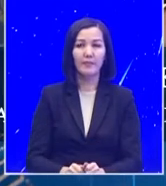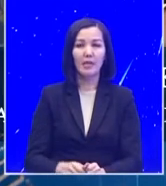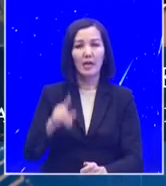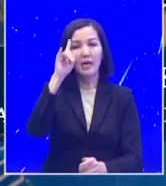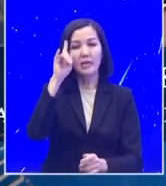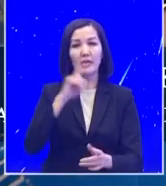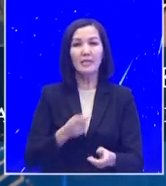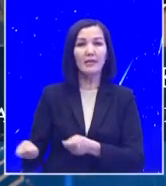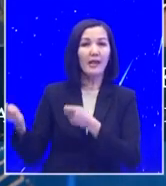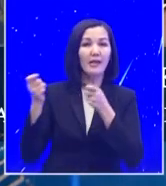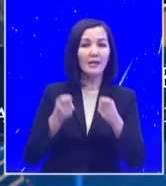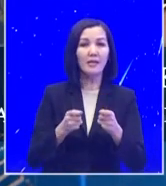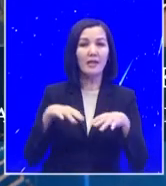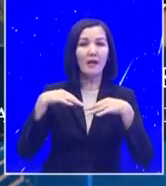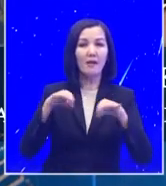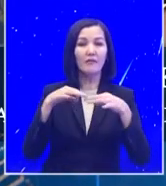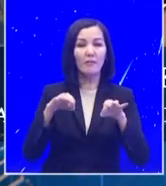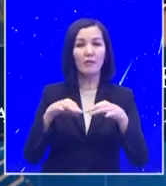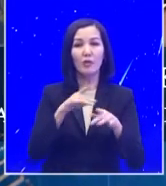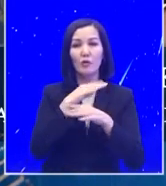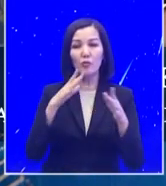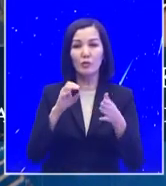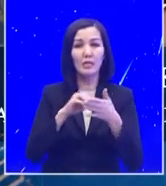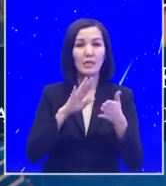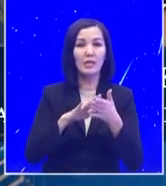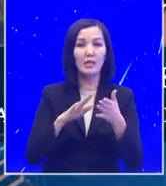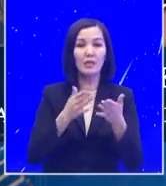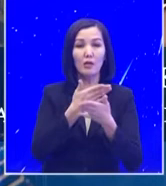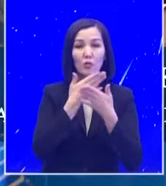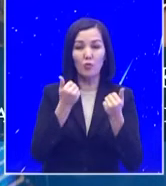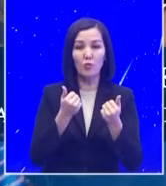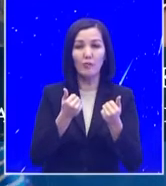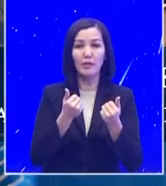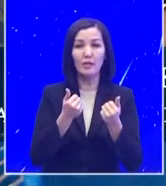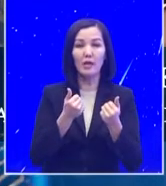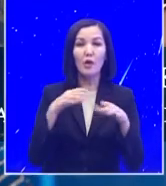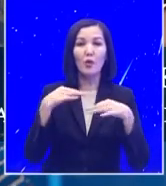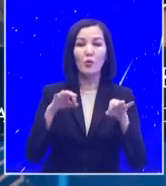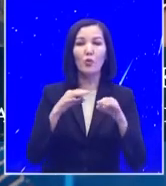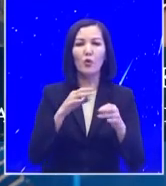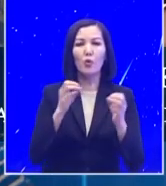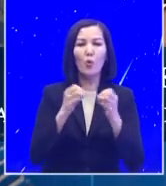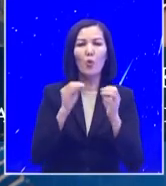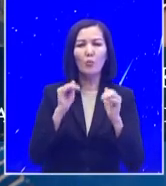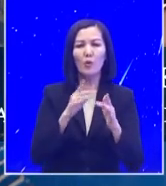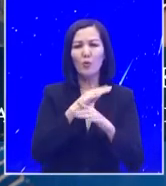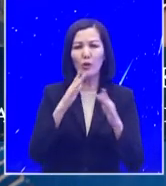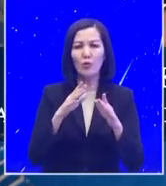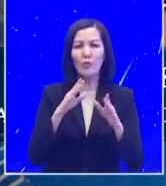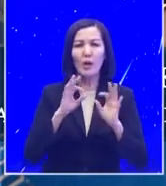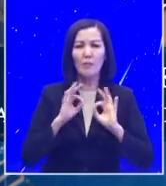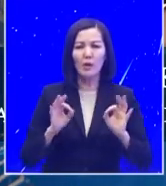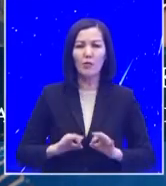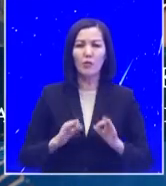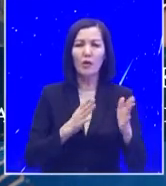Елімізге әкелінген мұндай автомобильдердің көпшілігі тіркеуге қойылмайды. Ондай көліктер саны ондаған мың. Бас прокуратураға